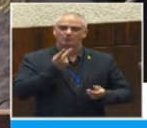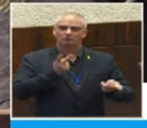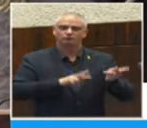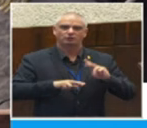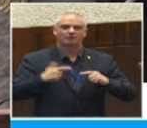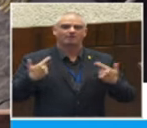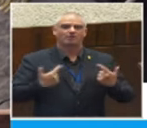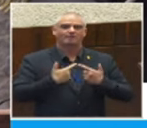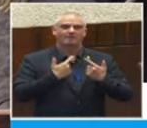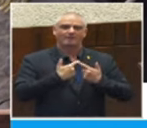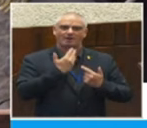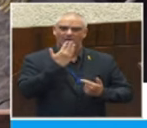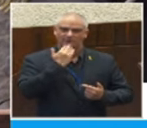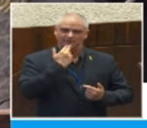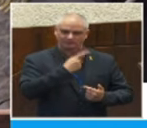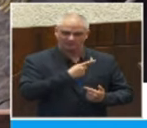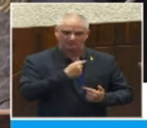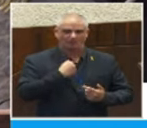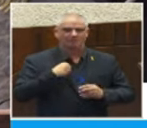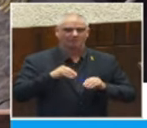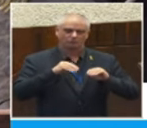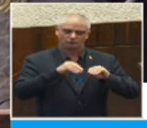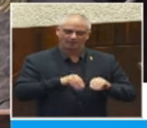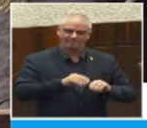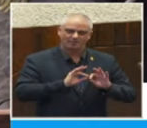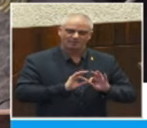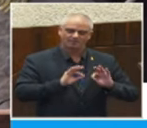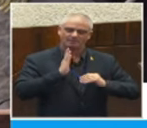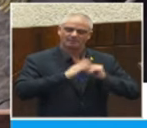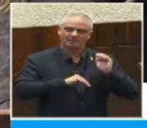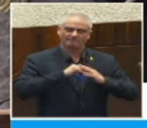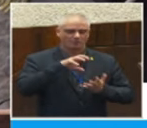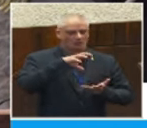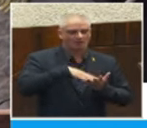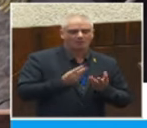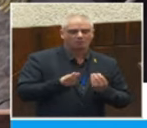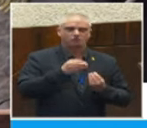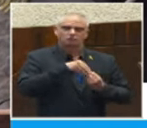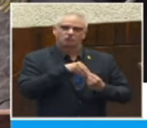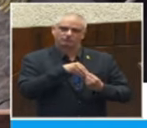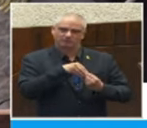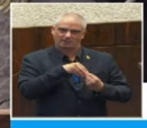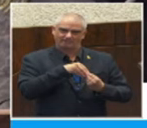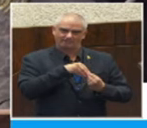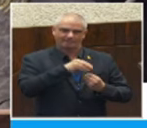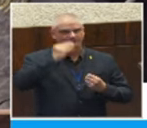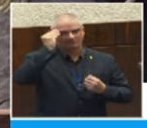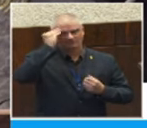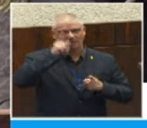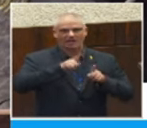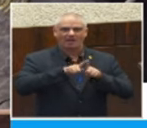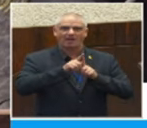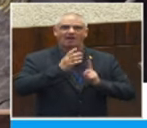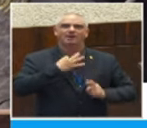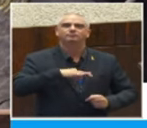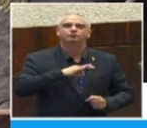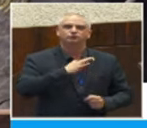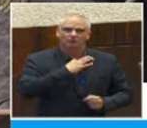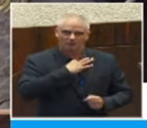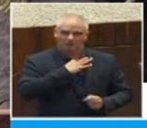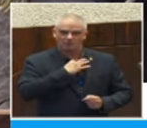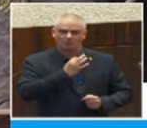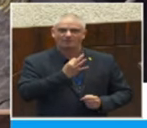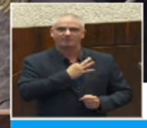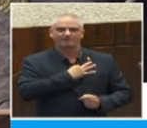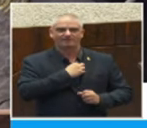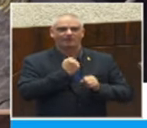ישראל, הנחנו אבן פינה לגלעד נוסף, לזכר אחינו ואחיותינו נפגעי פעולות